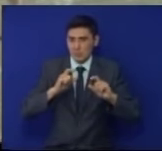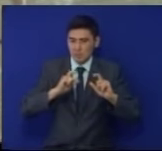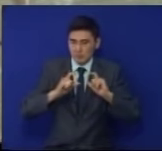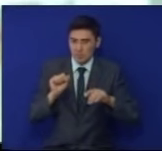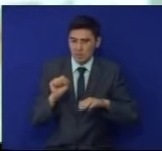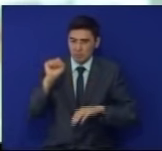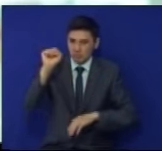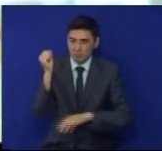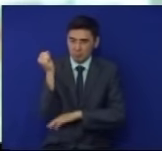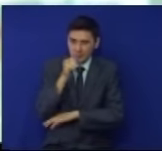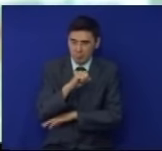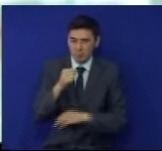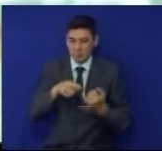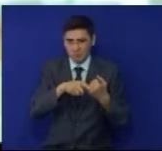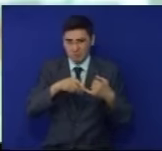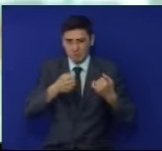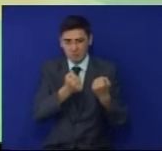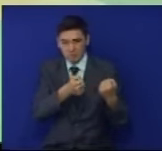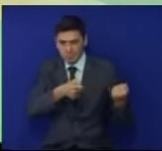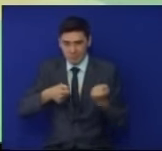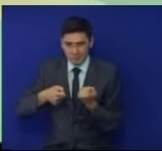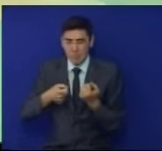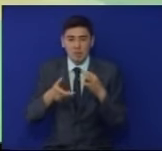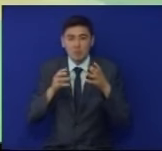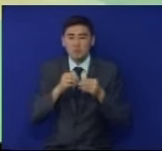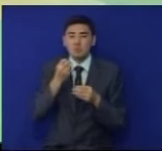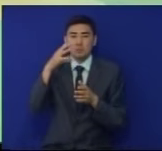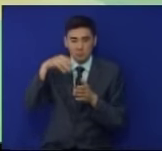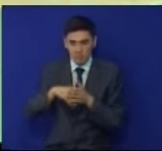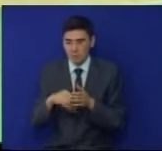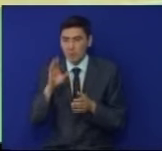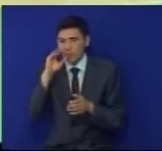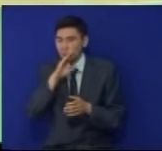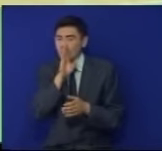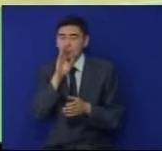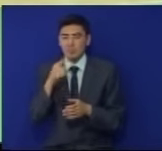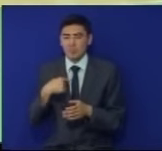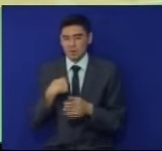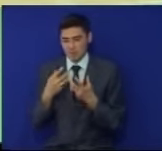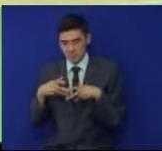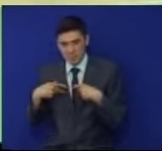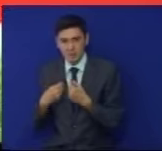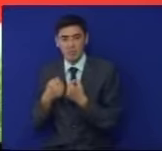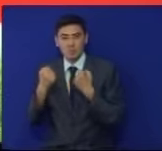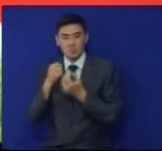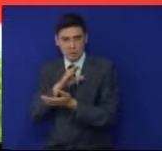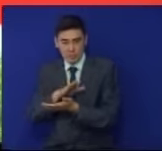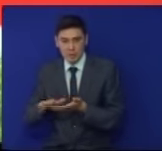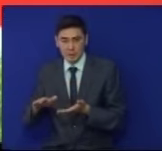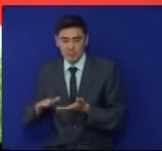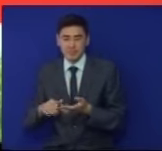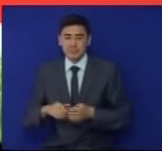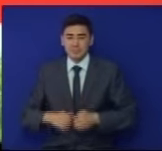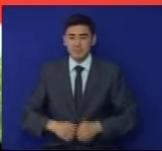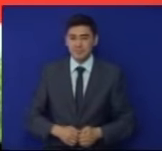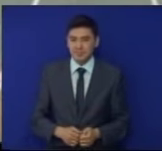шашки, перетягивание каната – включили еще одну программу – семейную спартакиаду «Мама, папа, я. Спортивная семья». Цель этой, конечно,